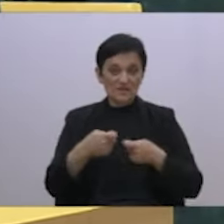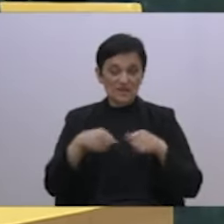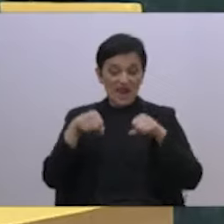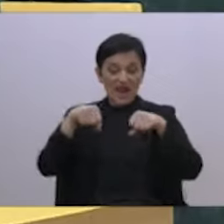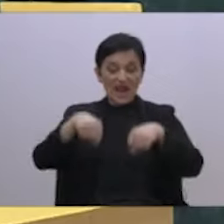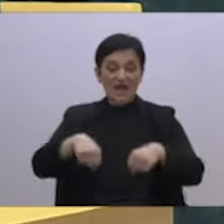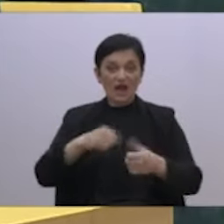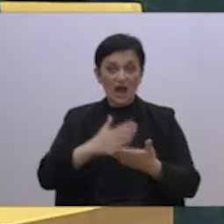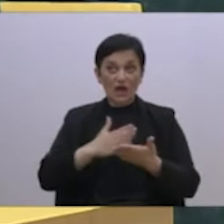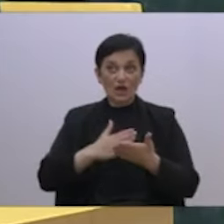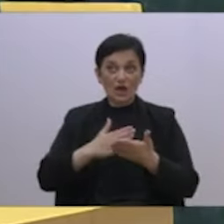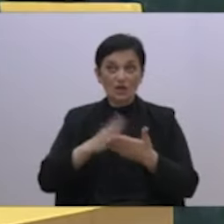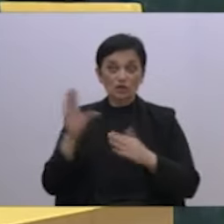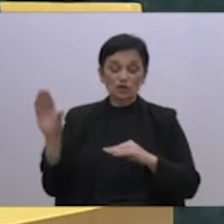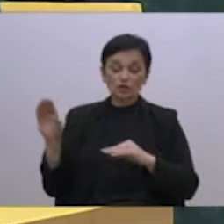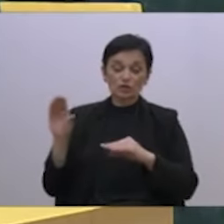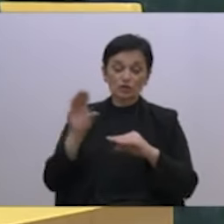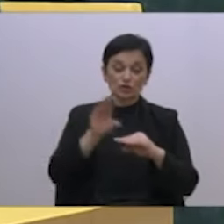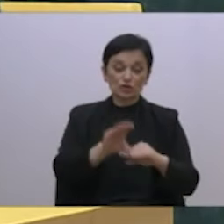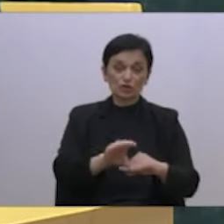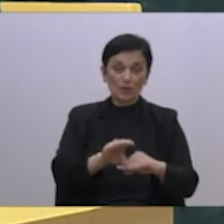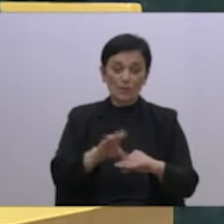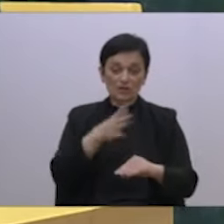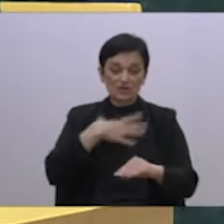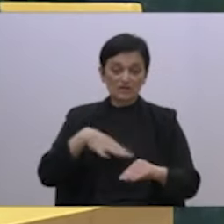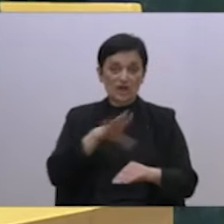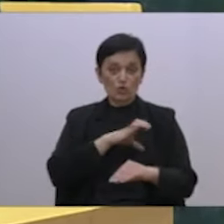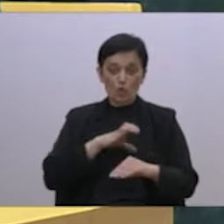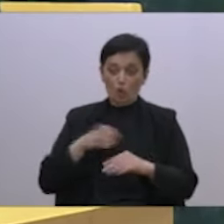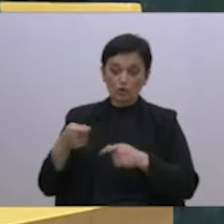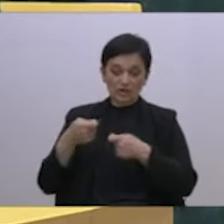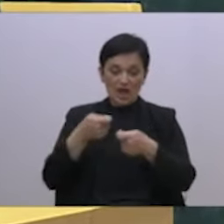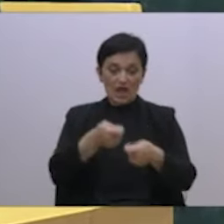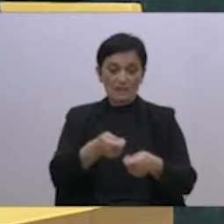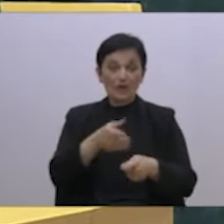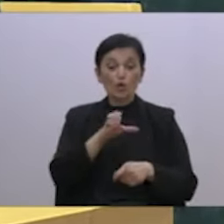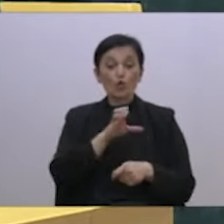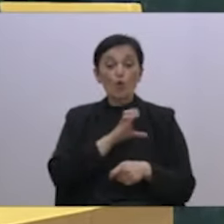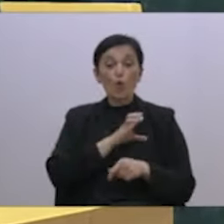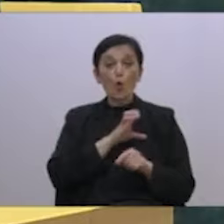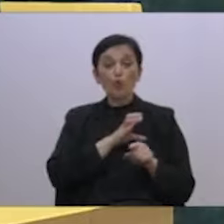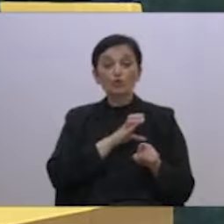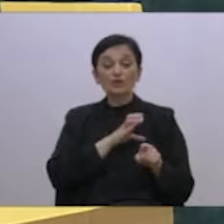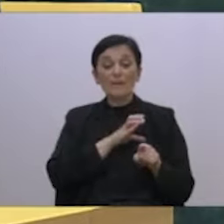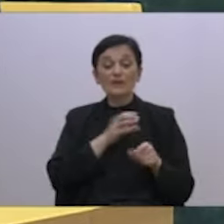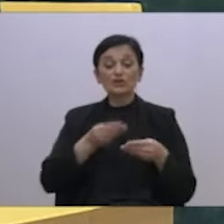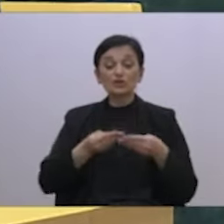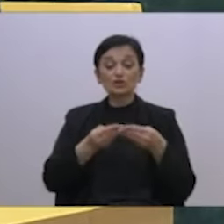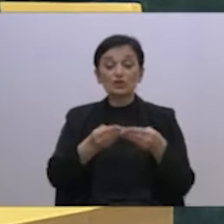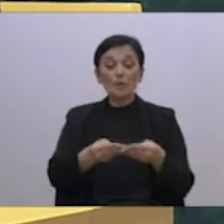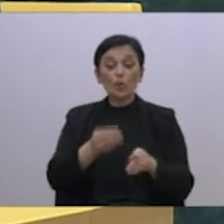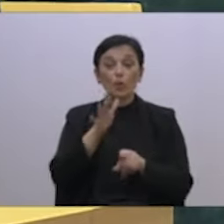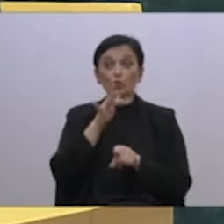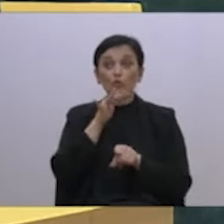აკეთებს შემოაქ მას საქართველოში ეს ქონება და ამ ქონების შემოტანისას